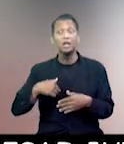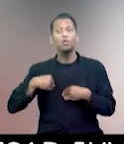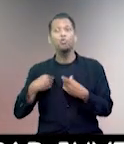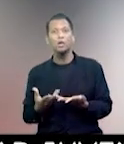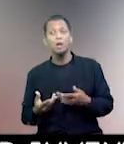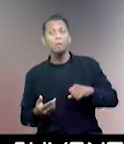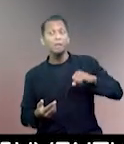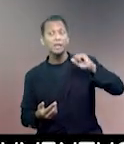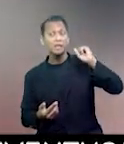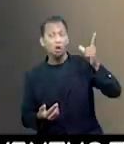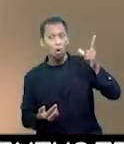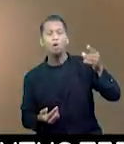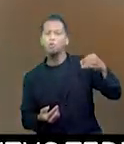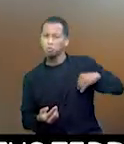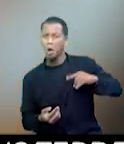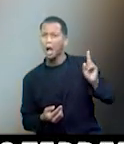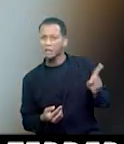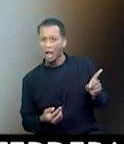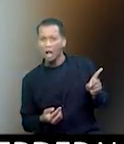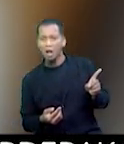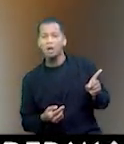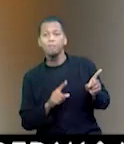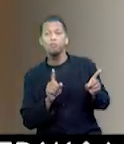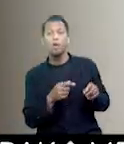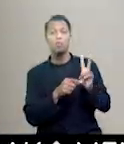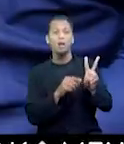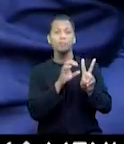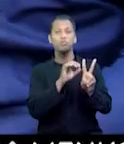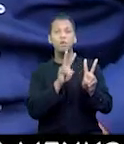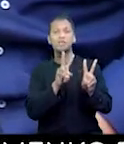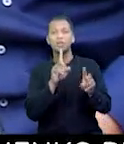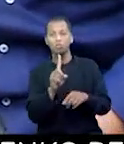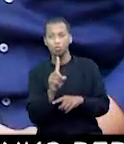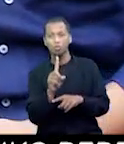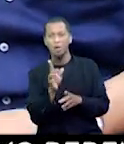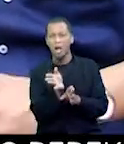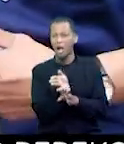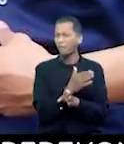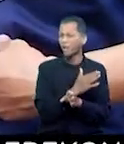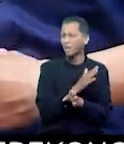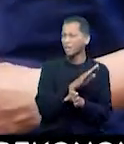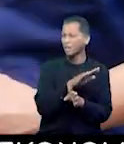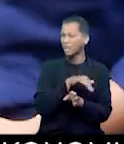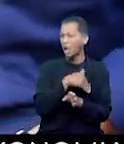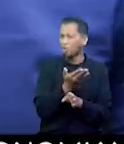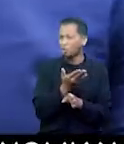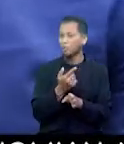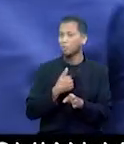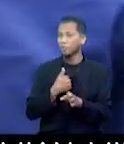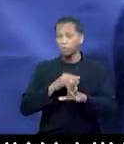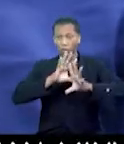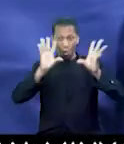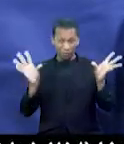bisa berhasil. 2021 saya mulai di awal tahun, dan saya total itu sekitar 6 bulan.